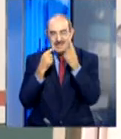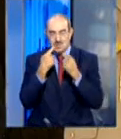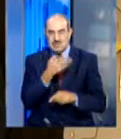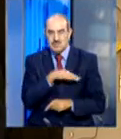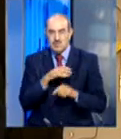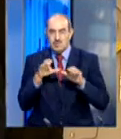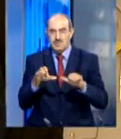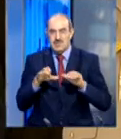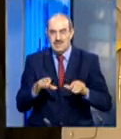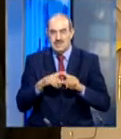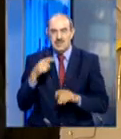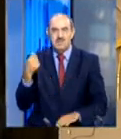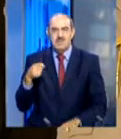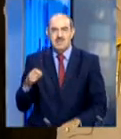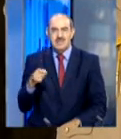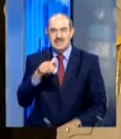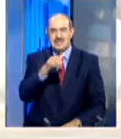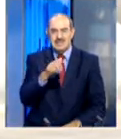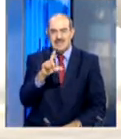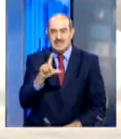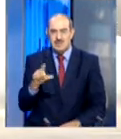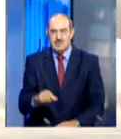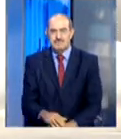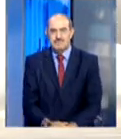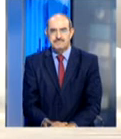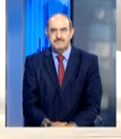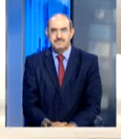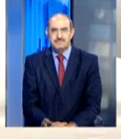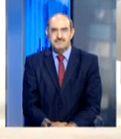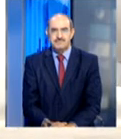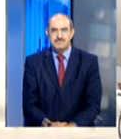رئاسة الجمهورية النذير العربوي.